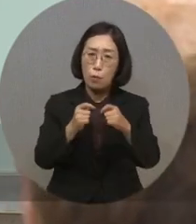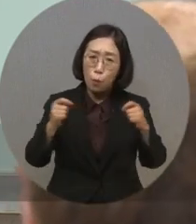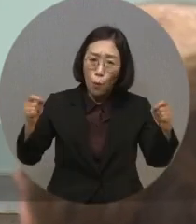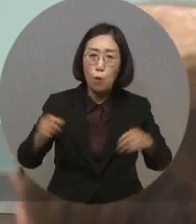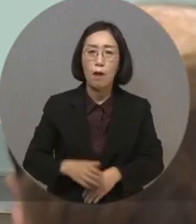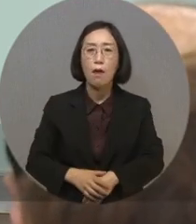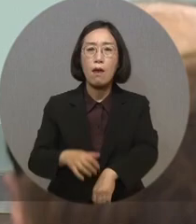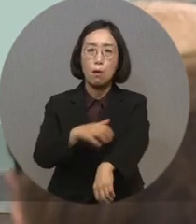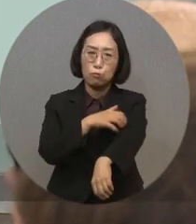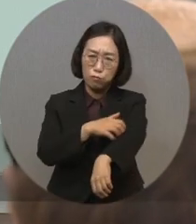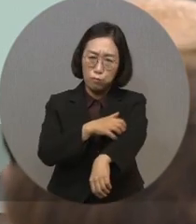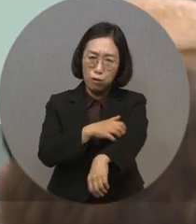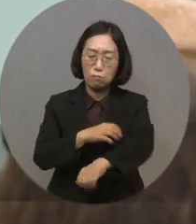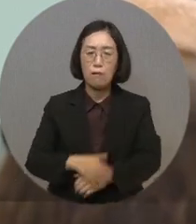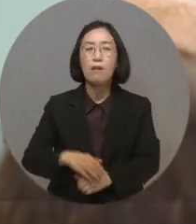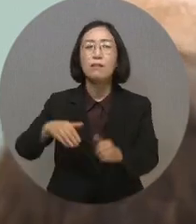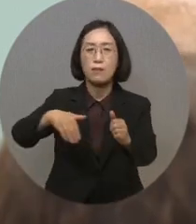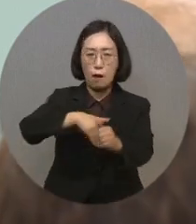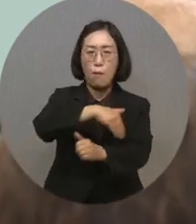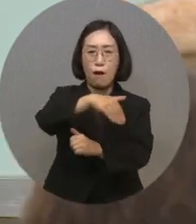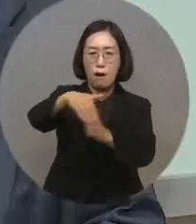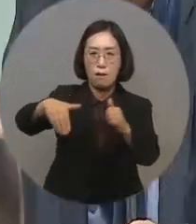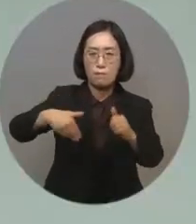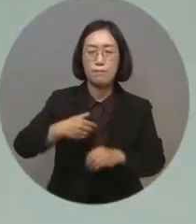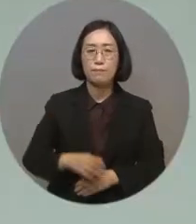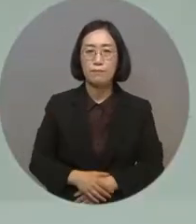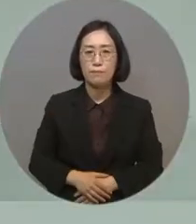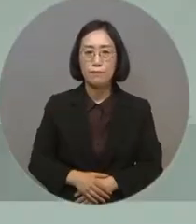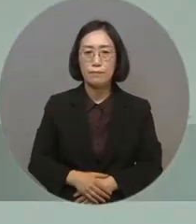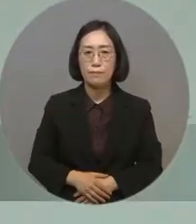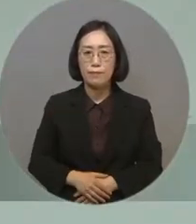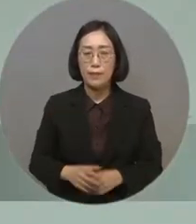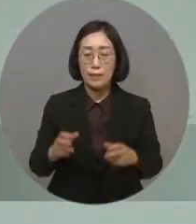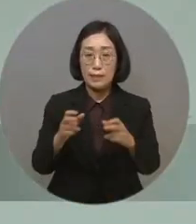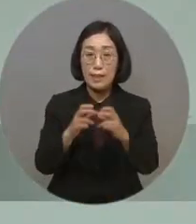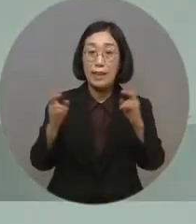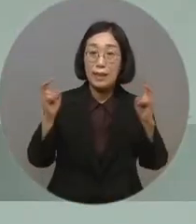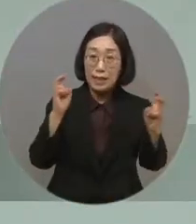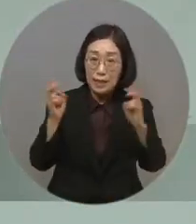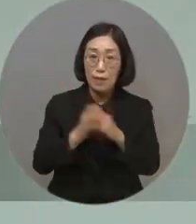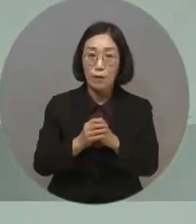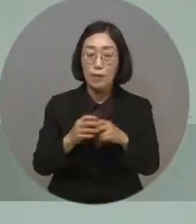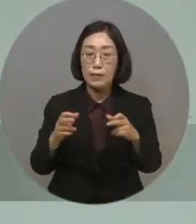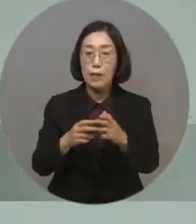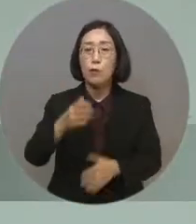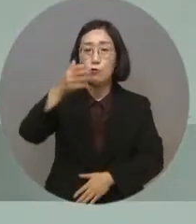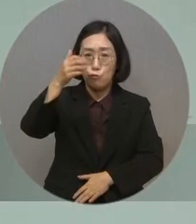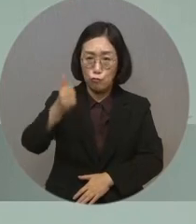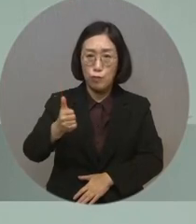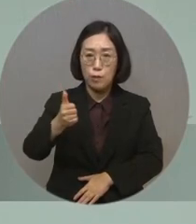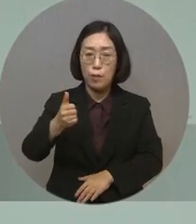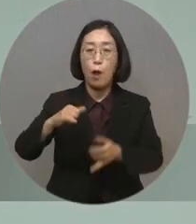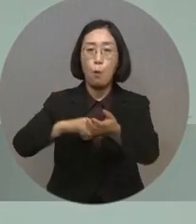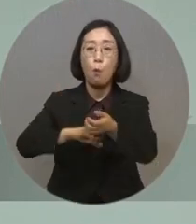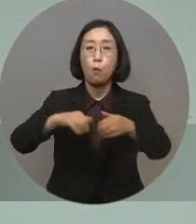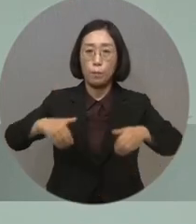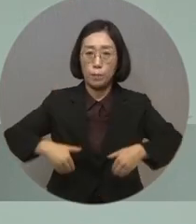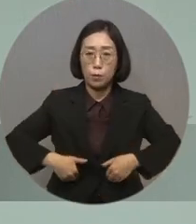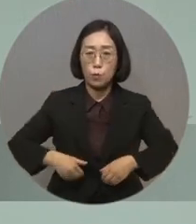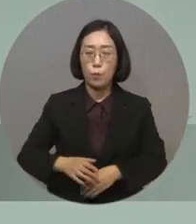않고 있고 뭐 이런 상황입니다 장애인 기업은 장애인이 주인이야 한다고 저는